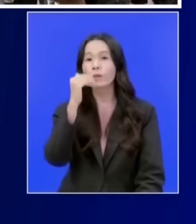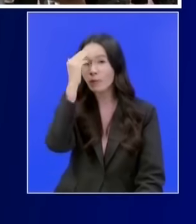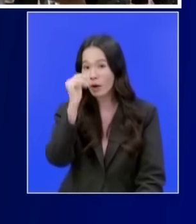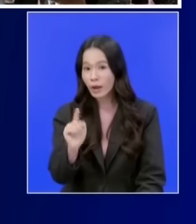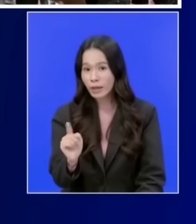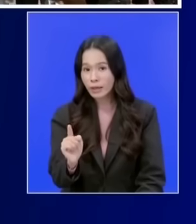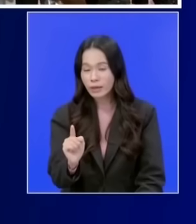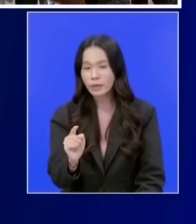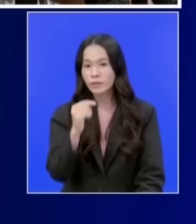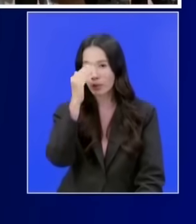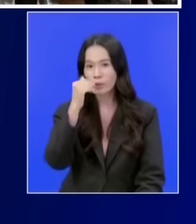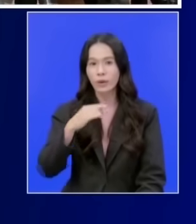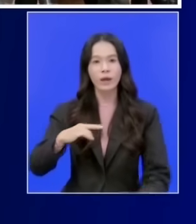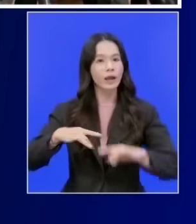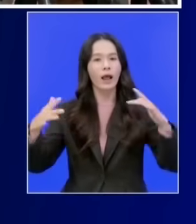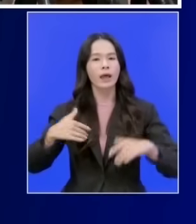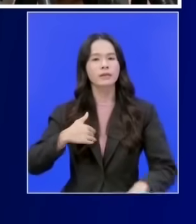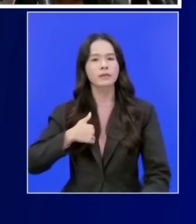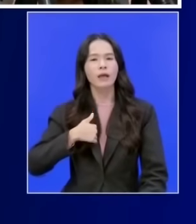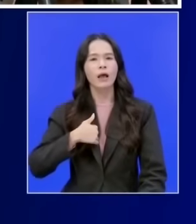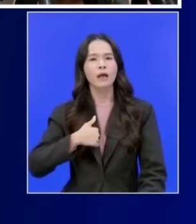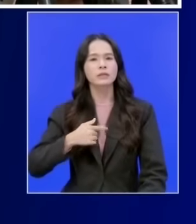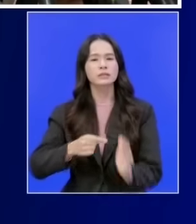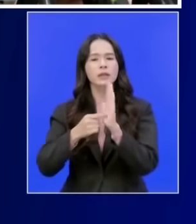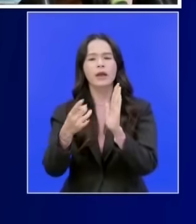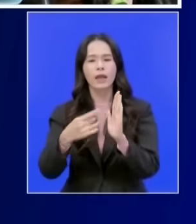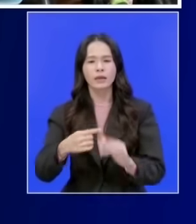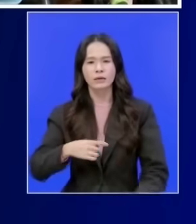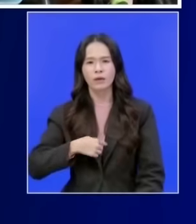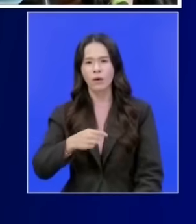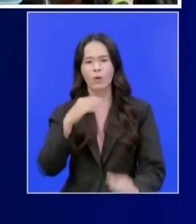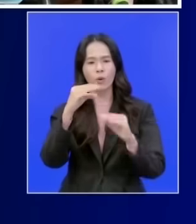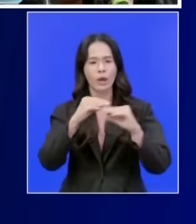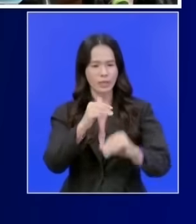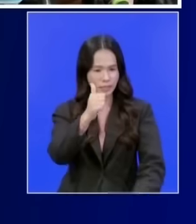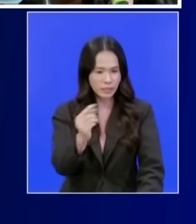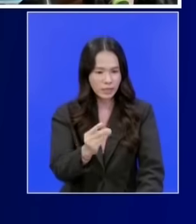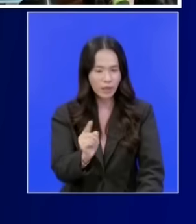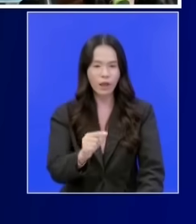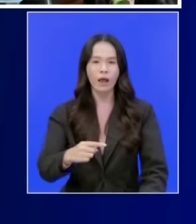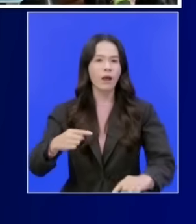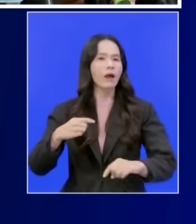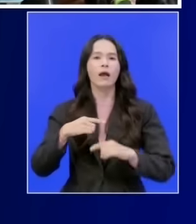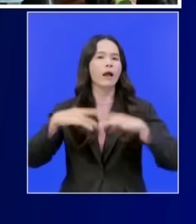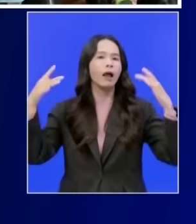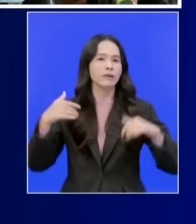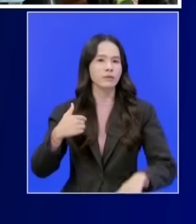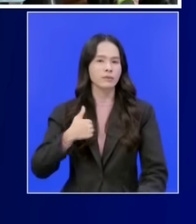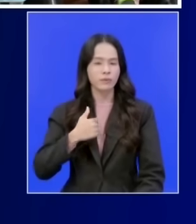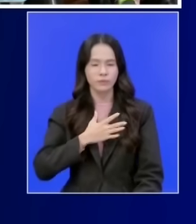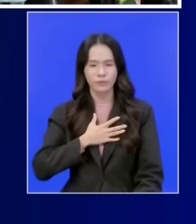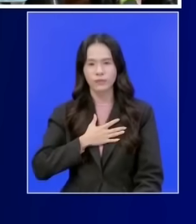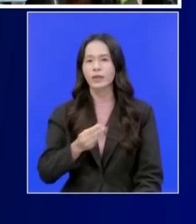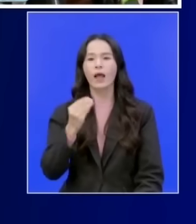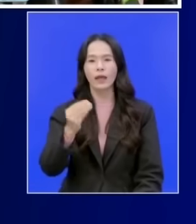ฮะเพราะค้านมันได้ทุกเรื่องไม่ว่าจะเสนออะไรมาโครงการดีแค่ไหนมันก็จะค้านทุกเรื่องผมก็เลยให้